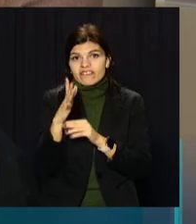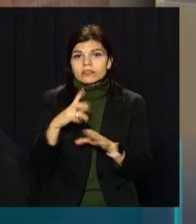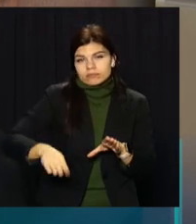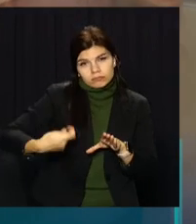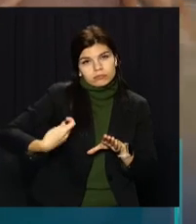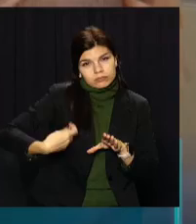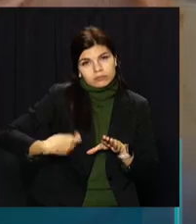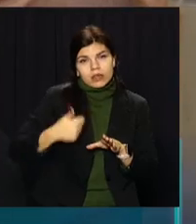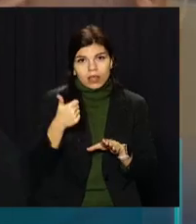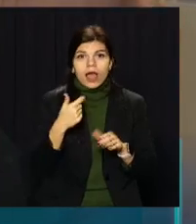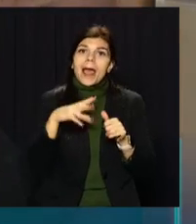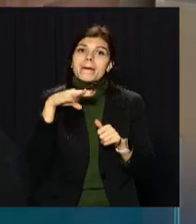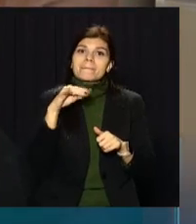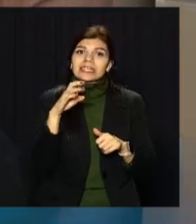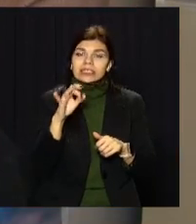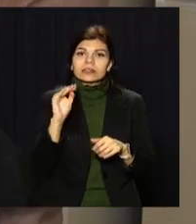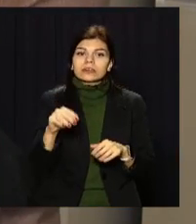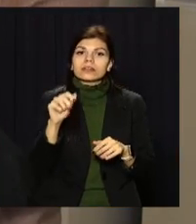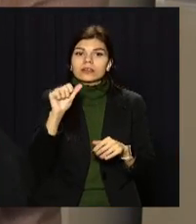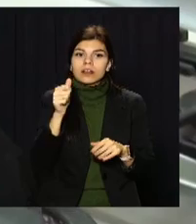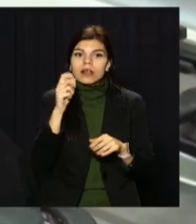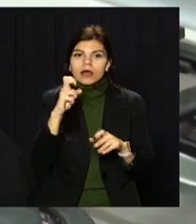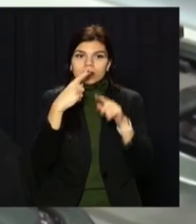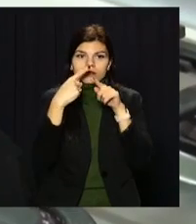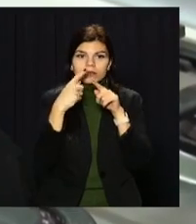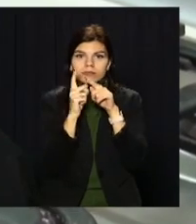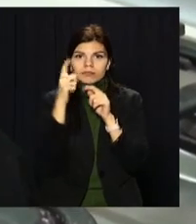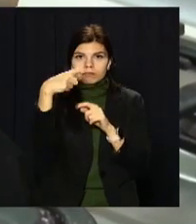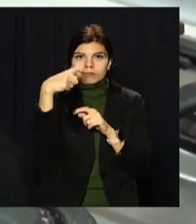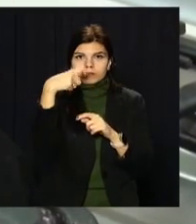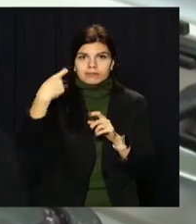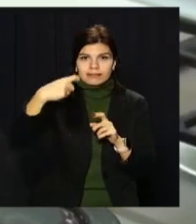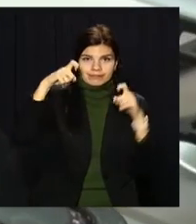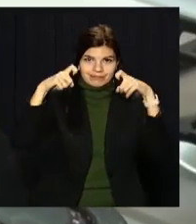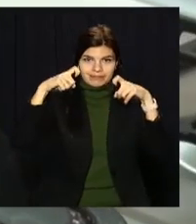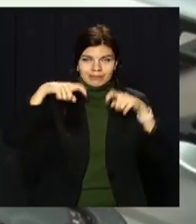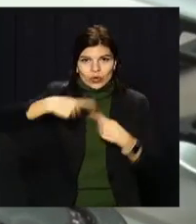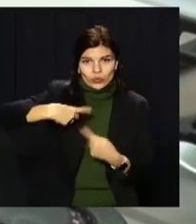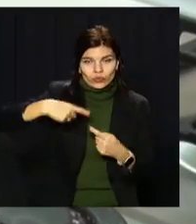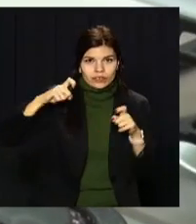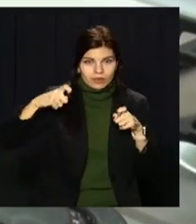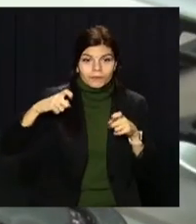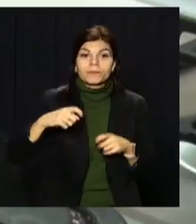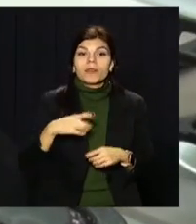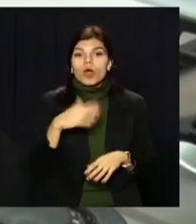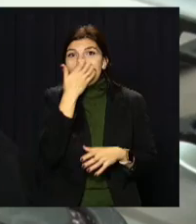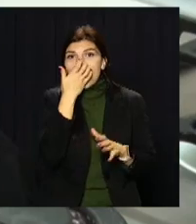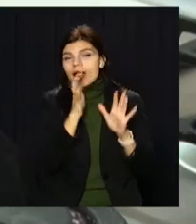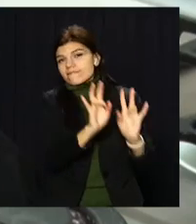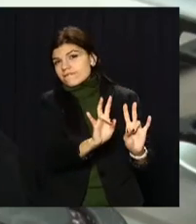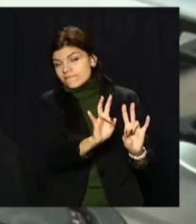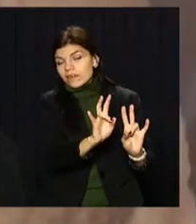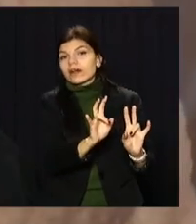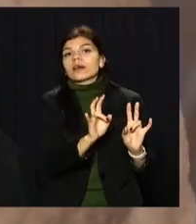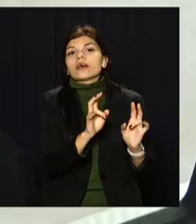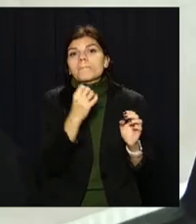потрібно вимішувати. На міксер ставимо насадку, гачок. Тепер накриваємо тісто плівкою борошником і ставимо тепле місце на 15-20